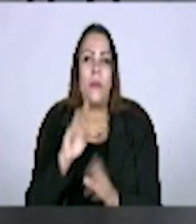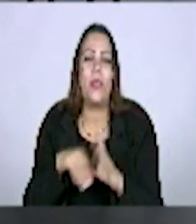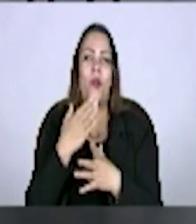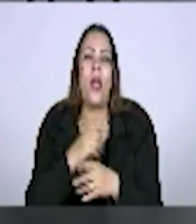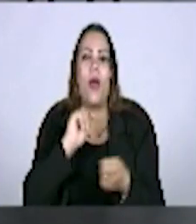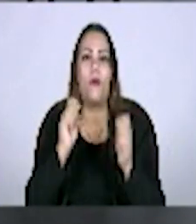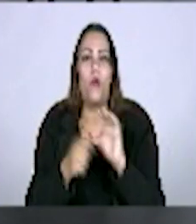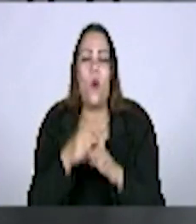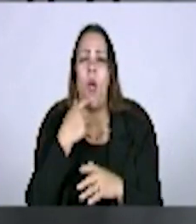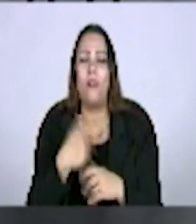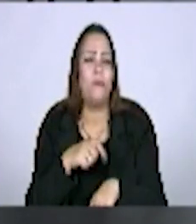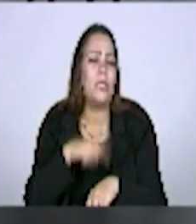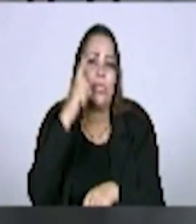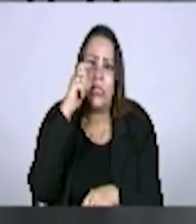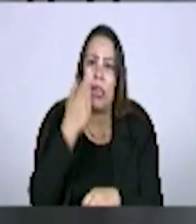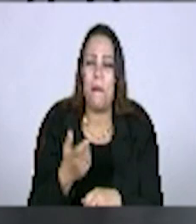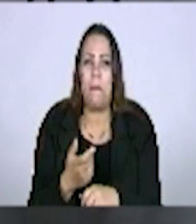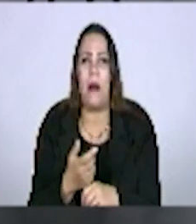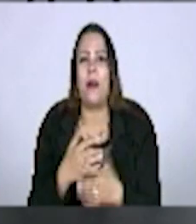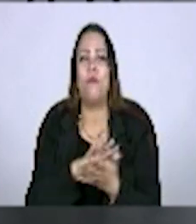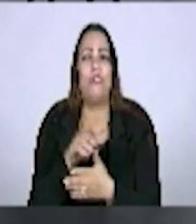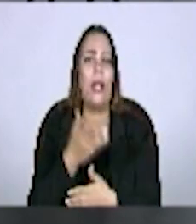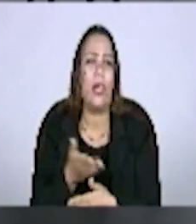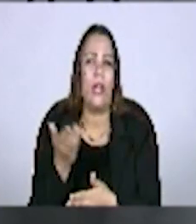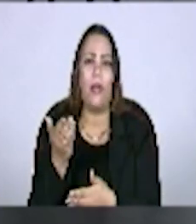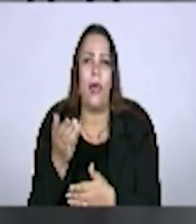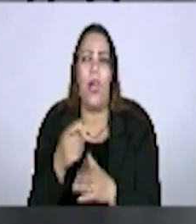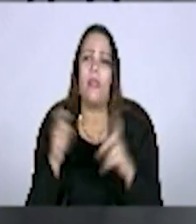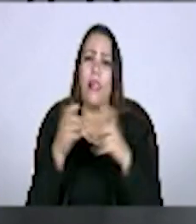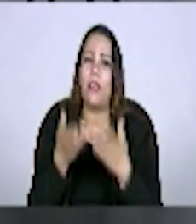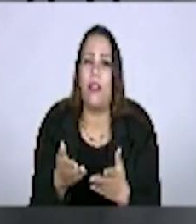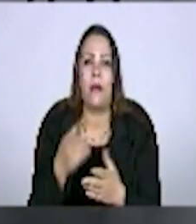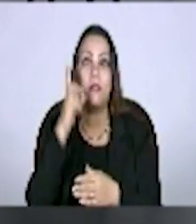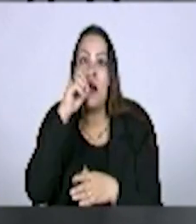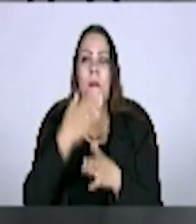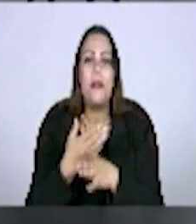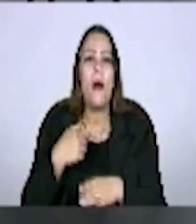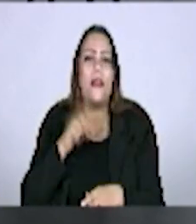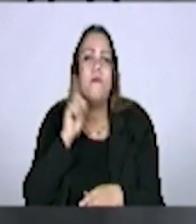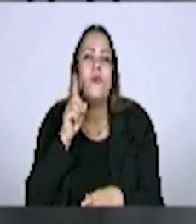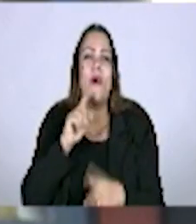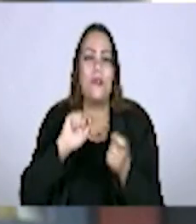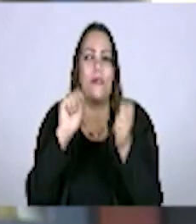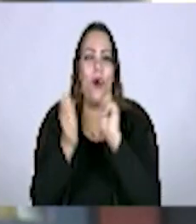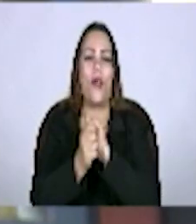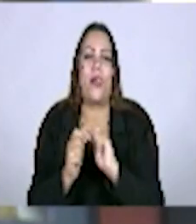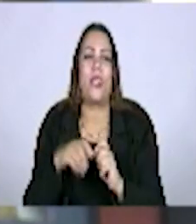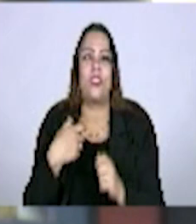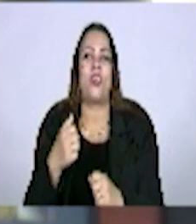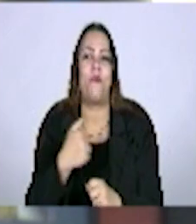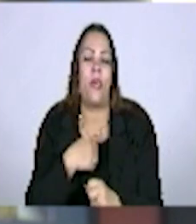ويتعلق الامكانيات ويتعلق بالازمات ويتعلق بالتحديات كل ده ان هو مش عايز يغير طريقته